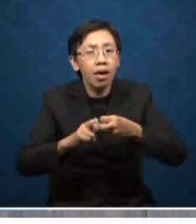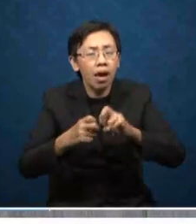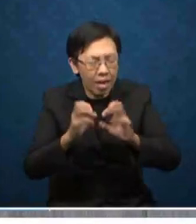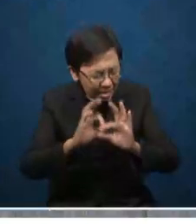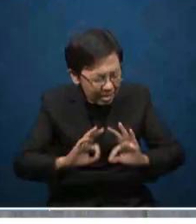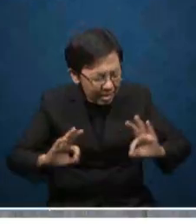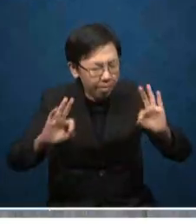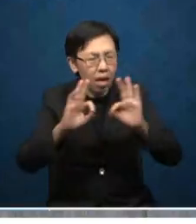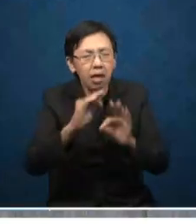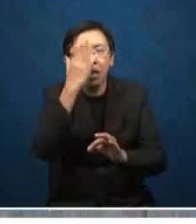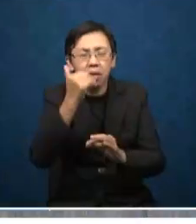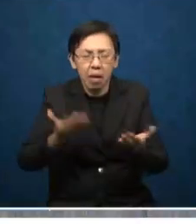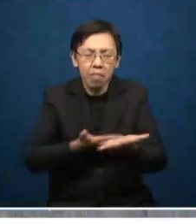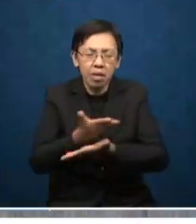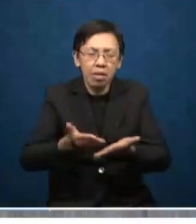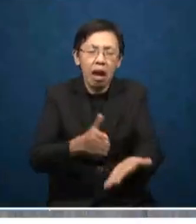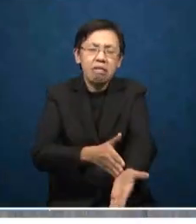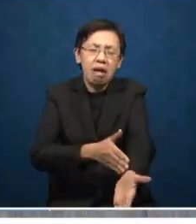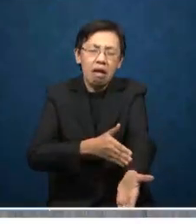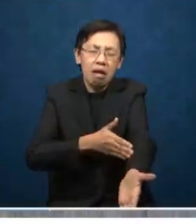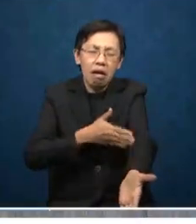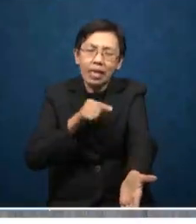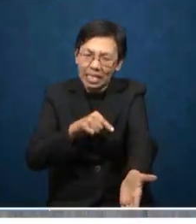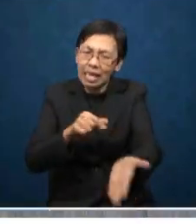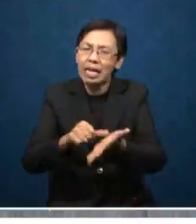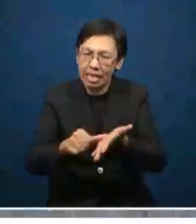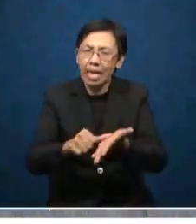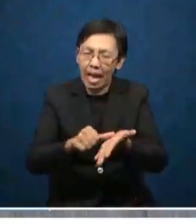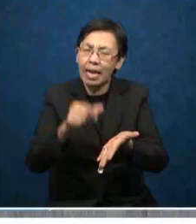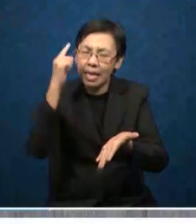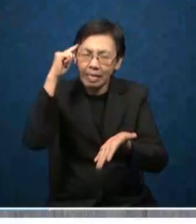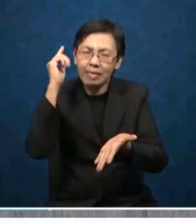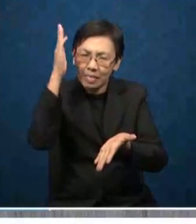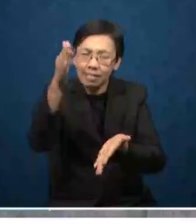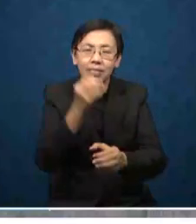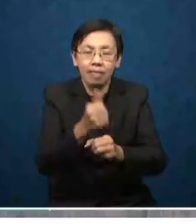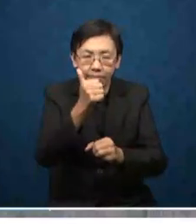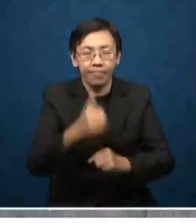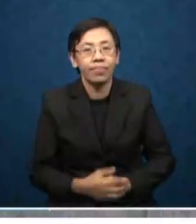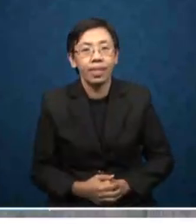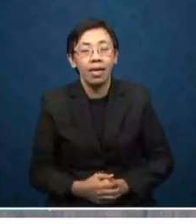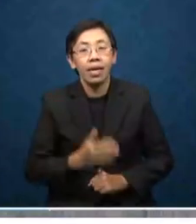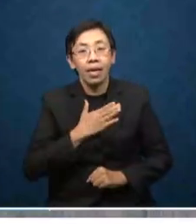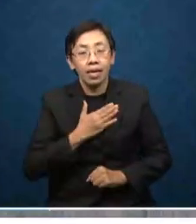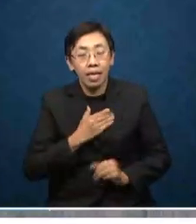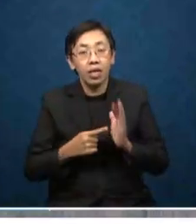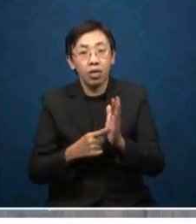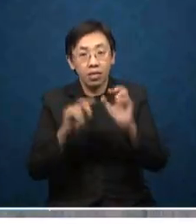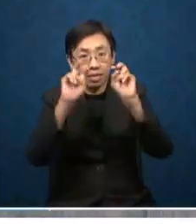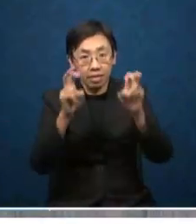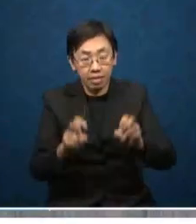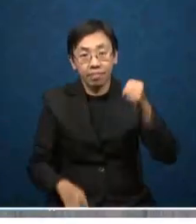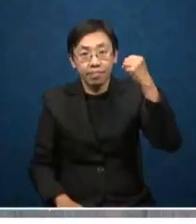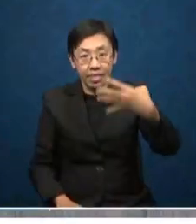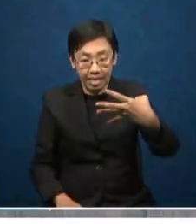หลักคือคดีล่าช้าให้ได้ได้อันนี้มาใน 4ประเด็นที่เน้นจะฝากเป็นข้อสังเกตหรือข้อคิดเห็นไว้กับ